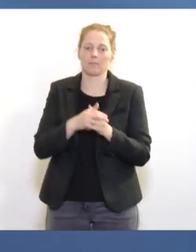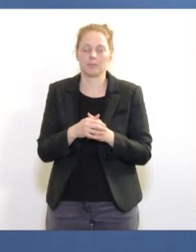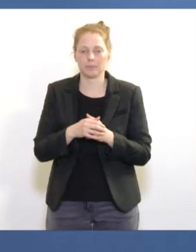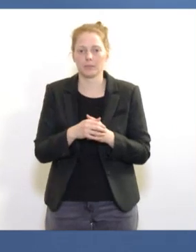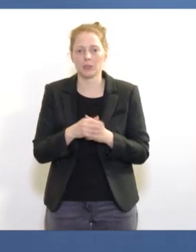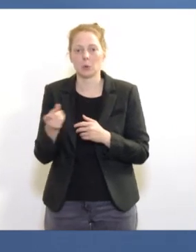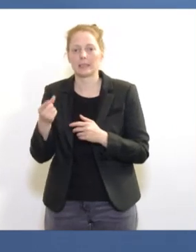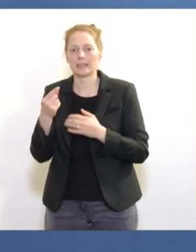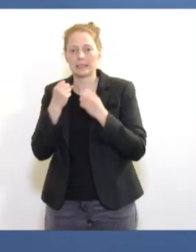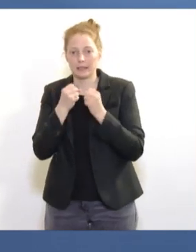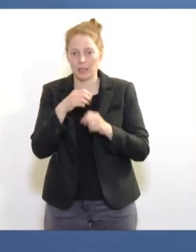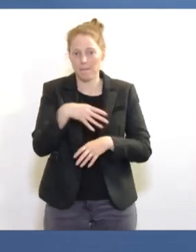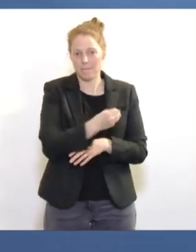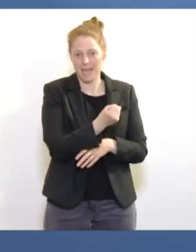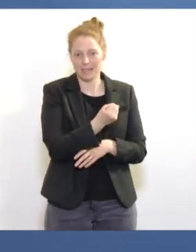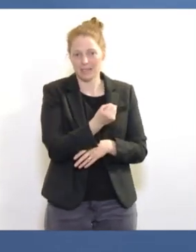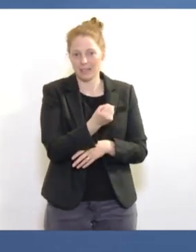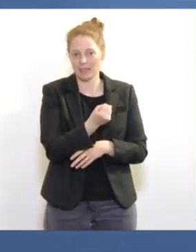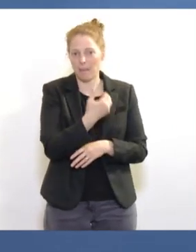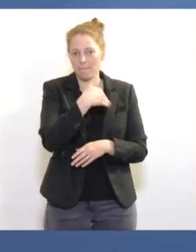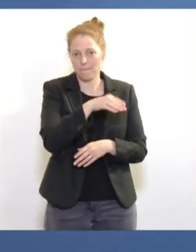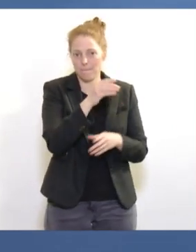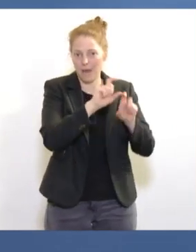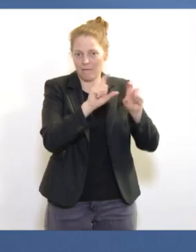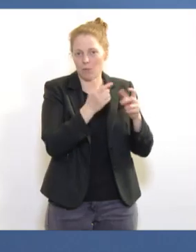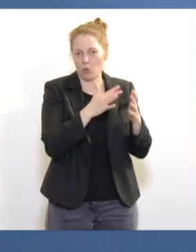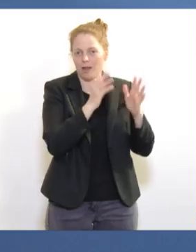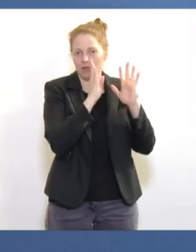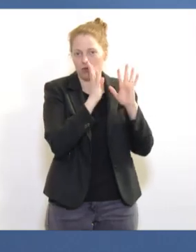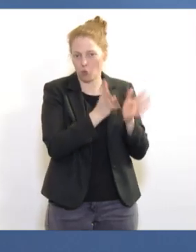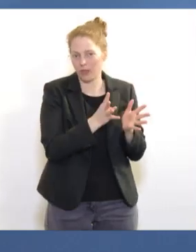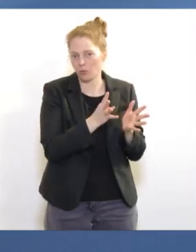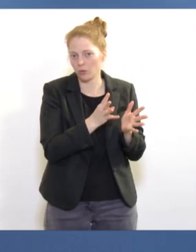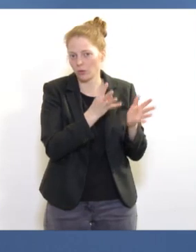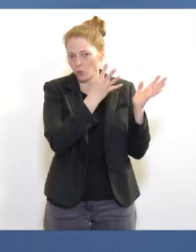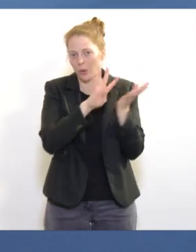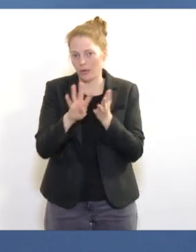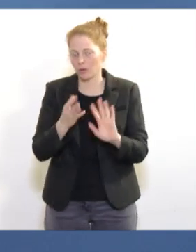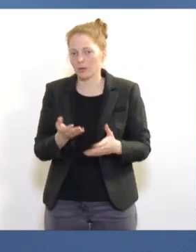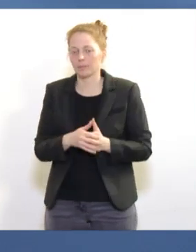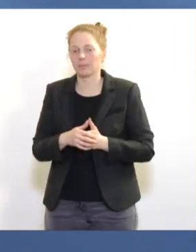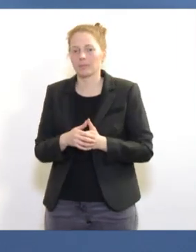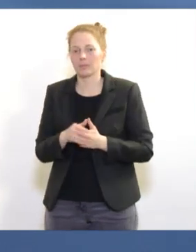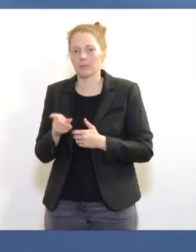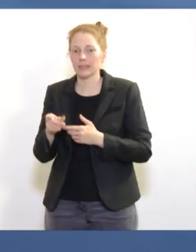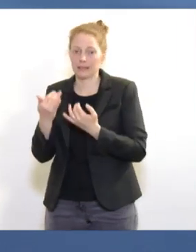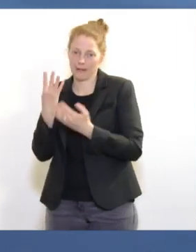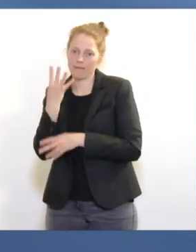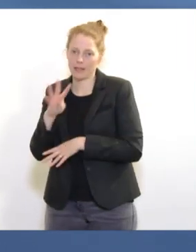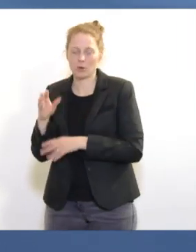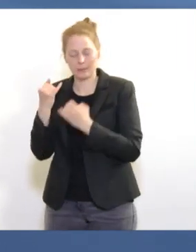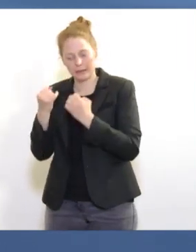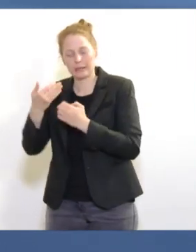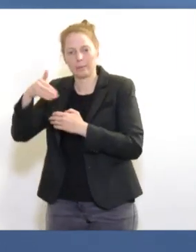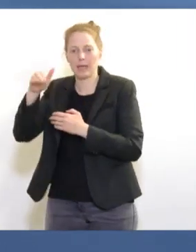Betriebe, die auch am Monat März eine Demande gemacht haben. Ich komme dann bei dem zweiten Teil von meinen